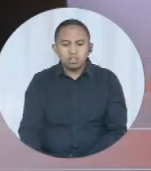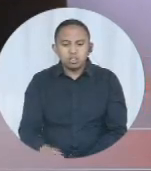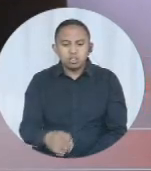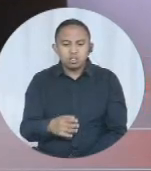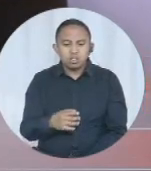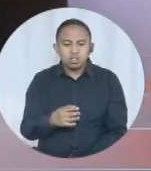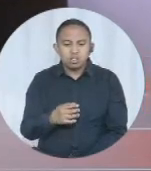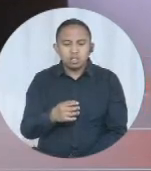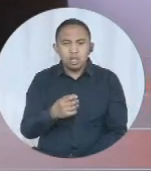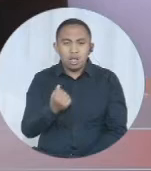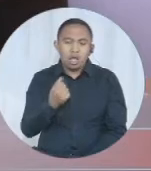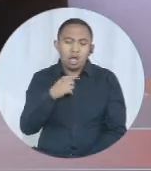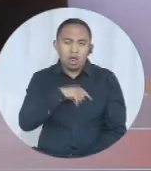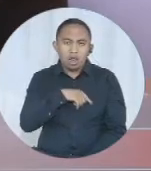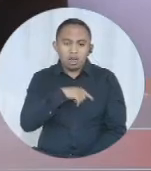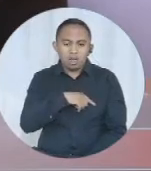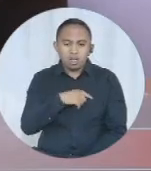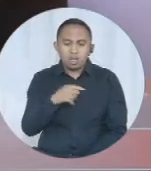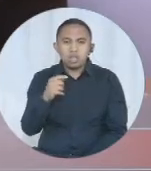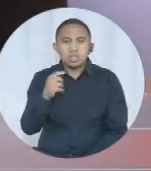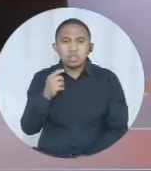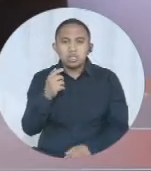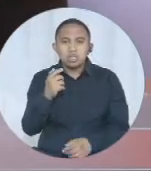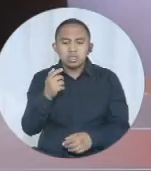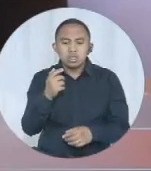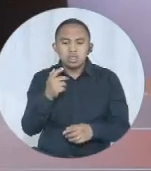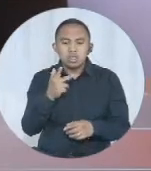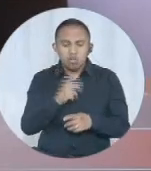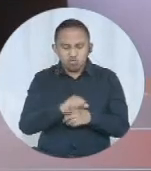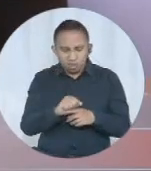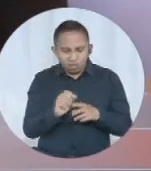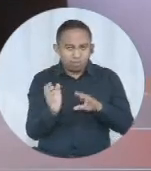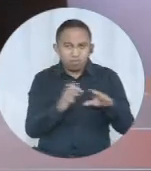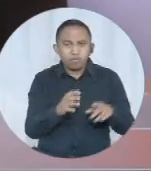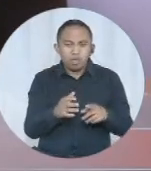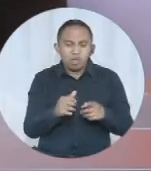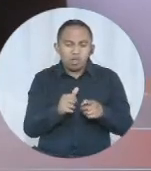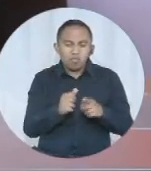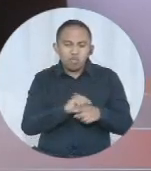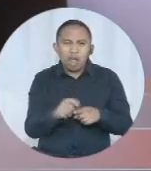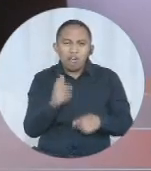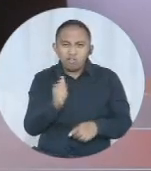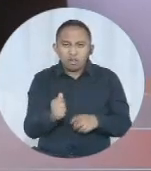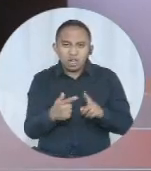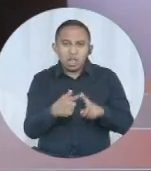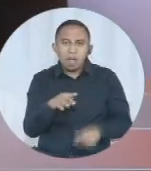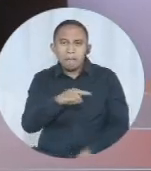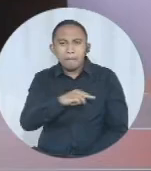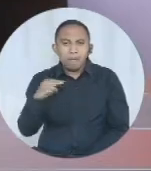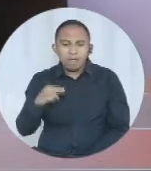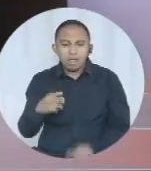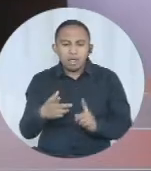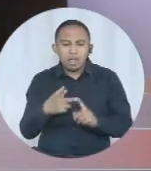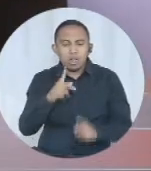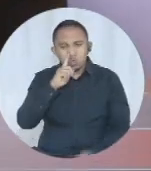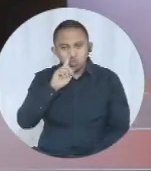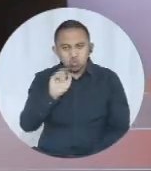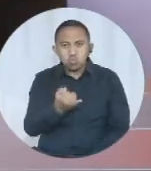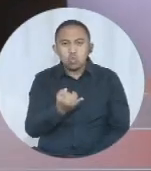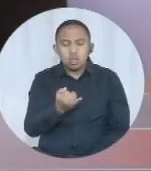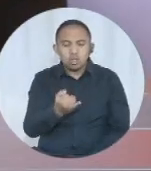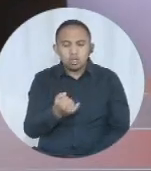makaty amin'ny ministera, izany hoe mois d'avril, mois de mai, mois de juin. Amin'izay zany